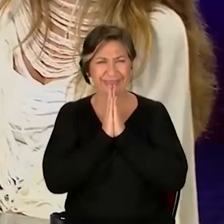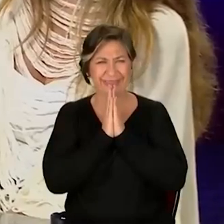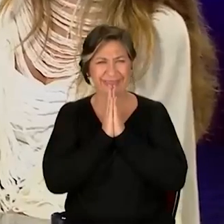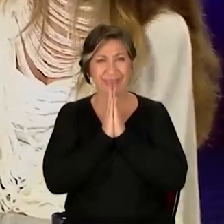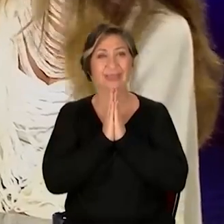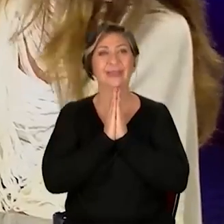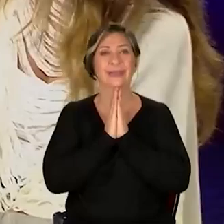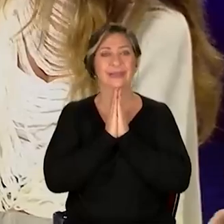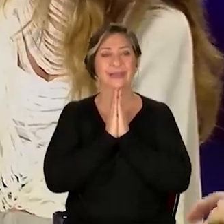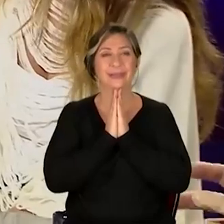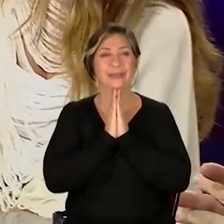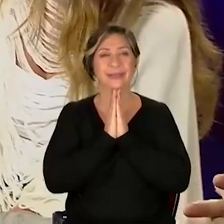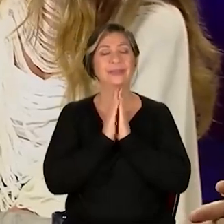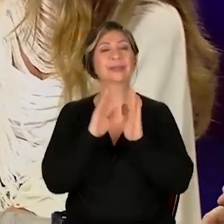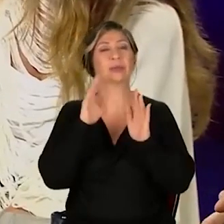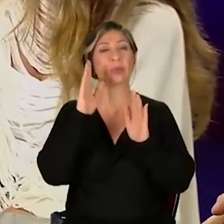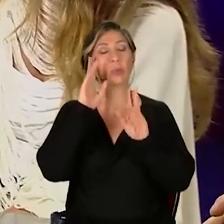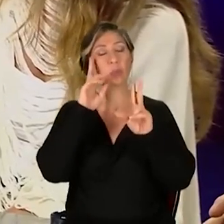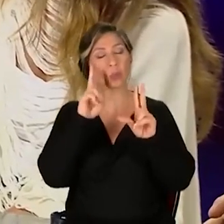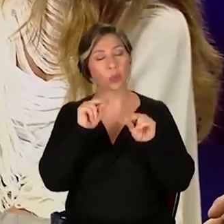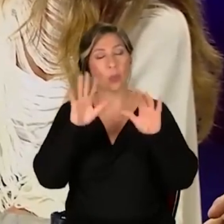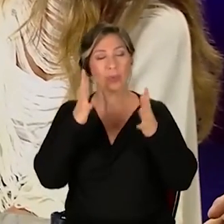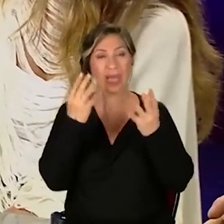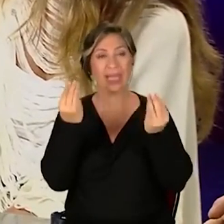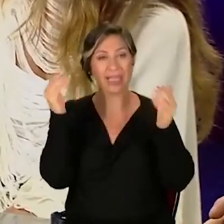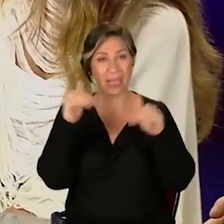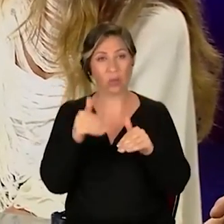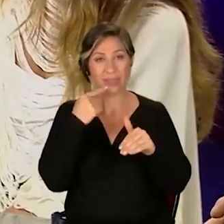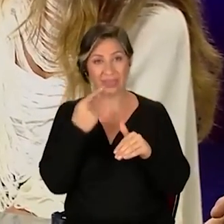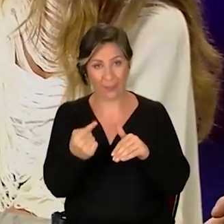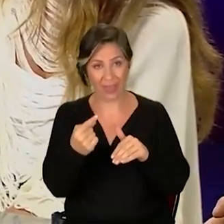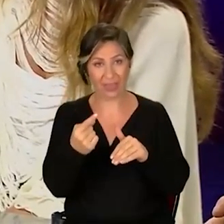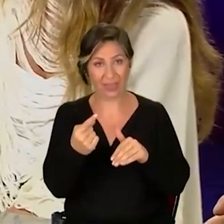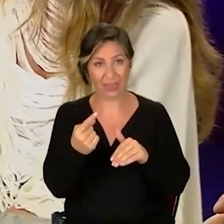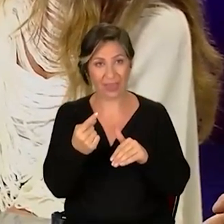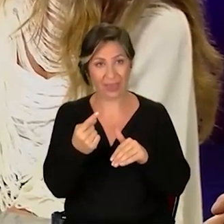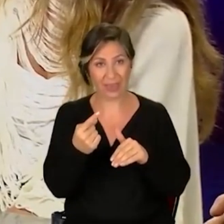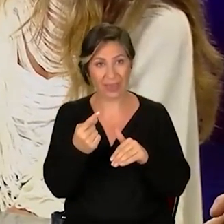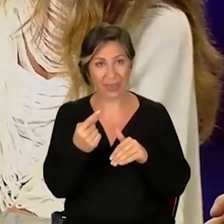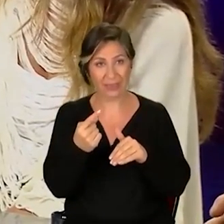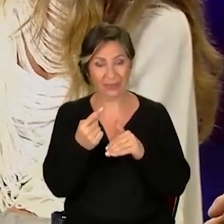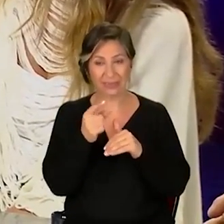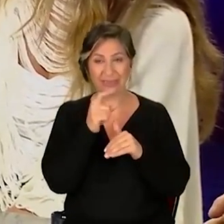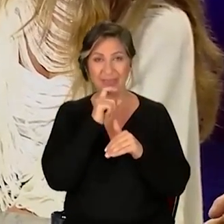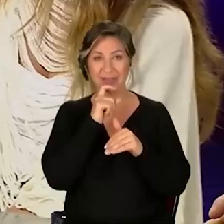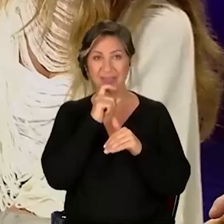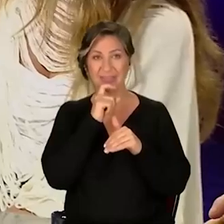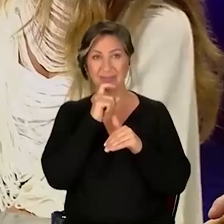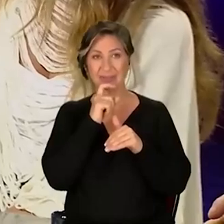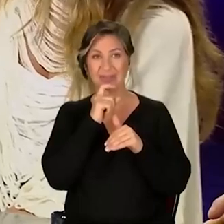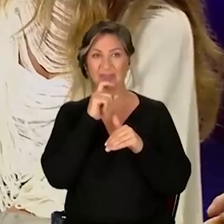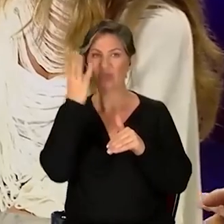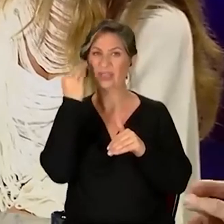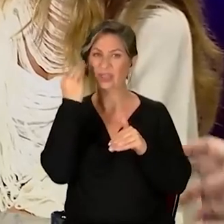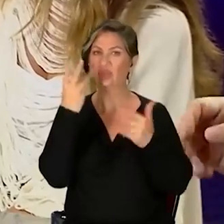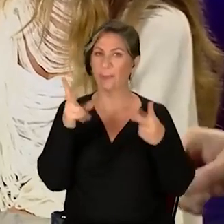kere uyku apneye iyi geliyor demek. Bir kere biraz... Yanlış anlaşılabilir. Çok iddialı olur.